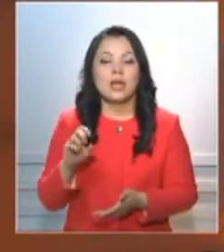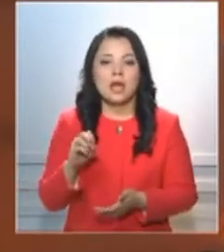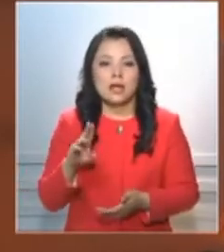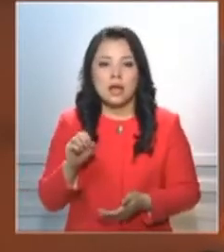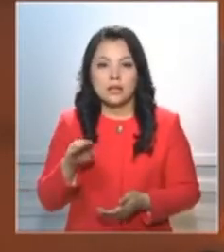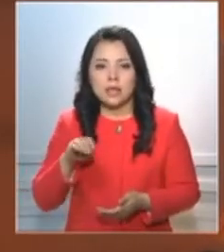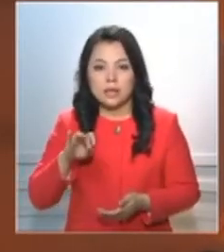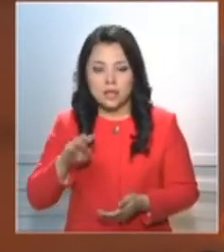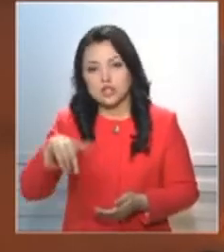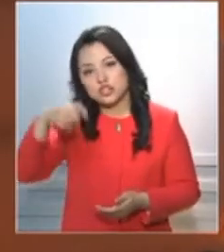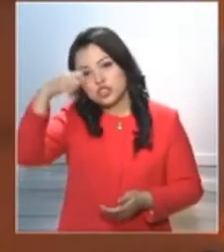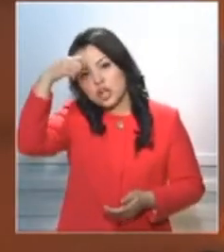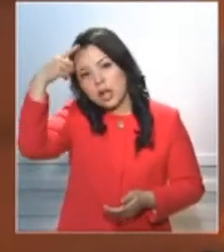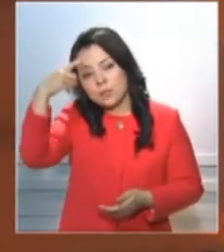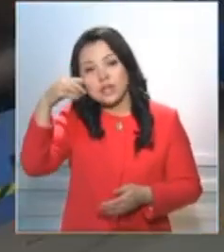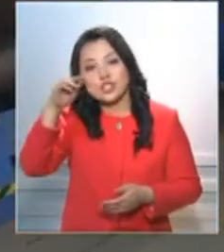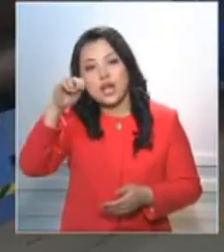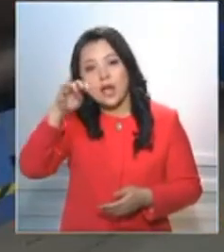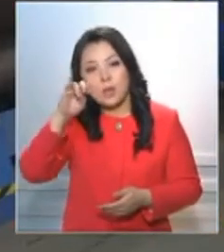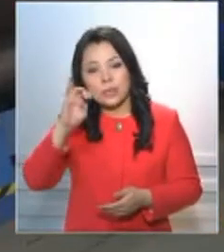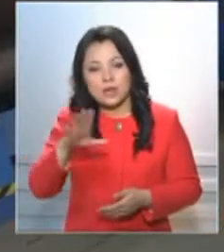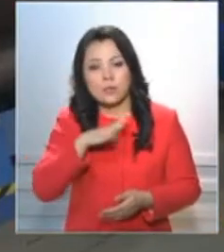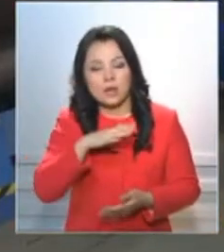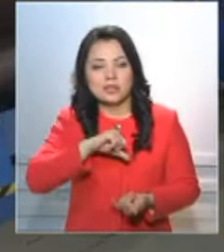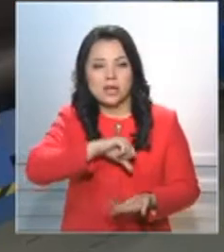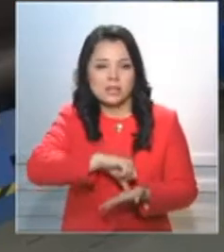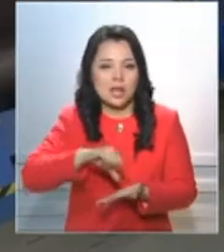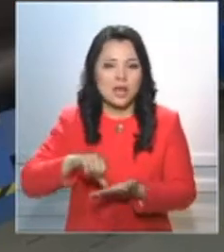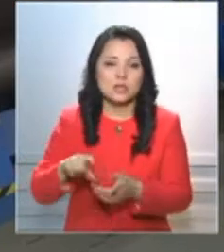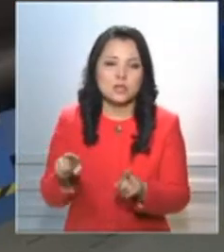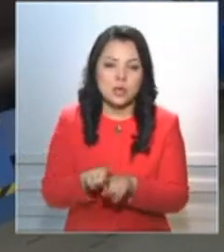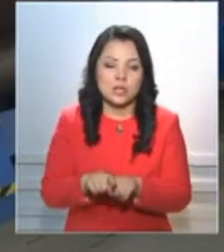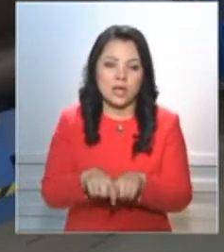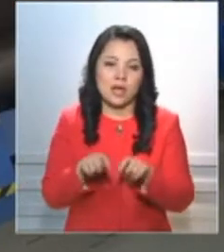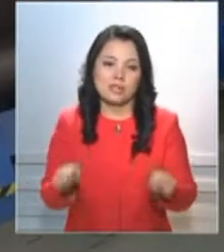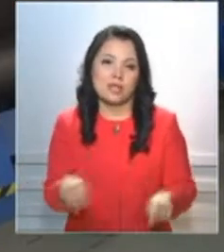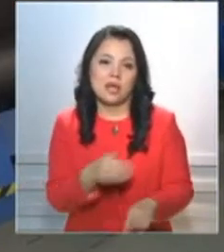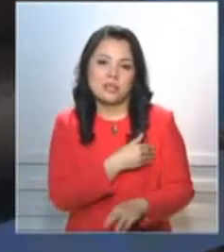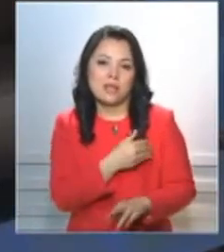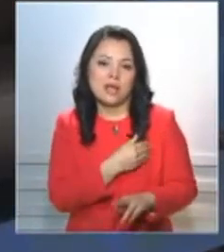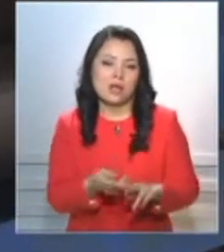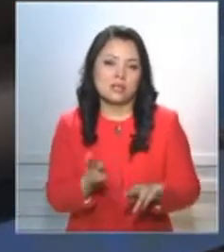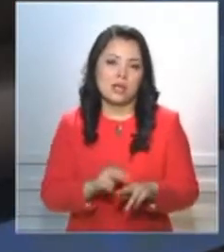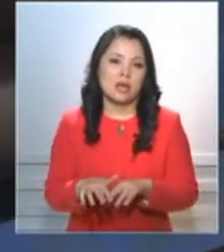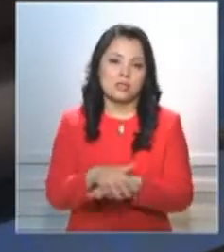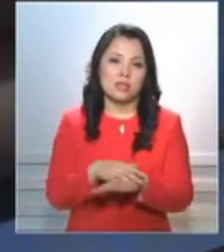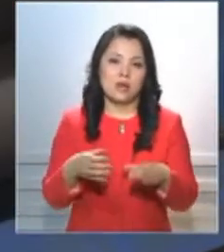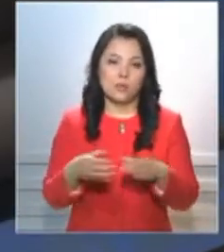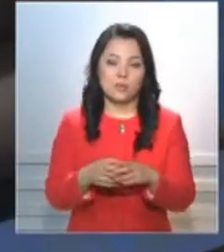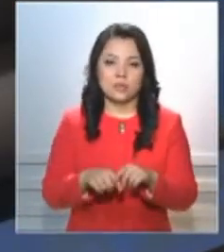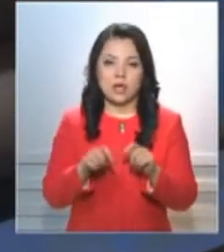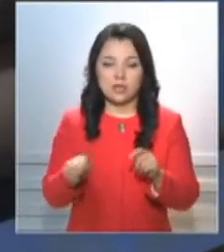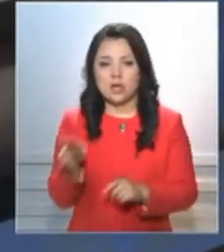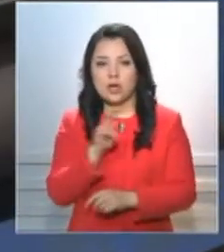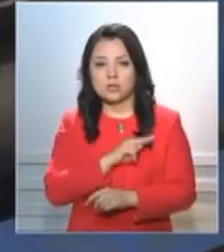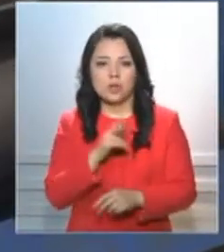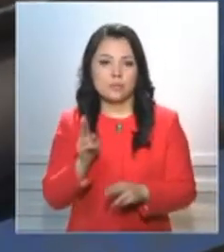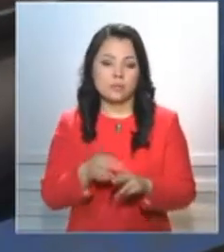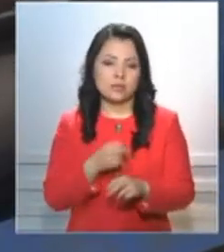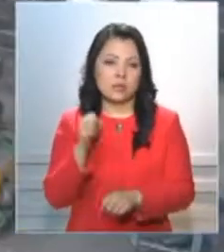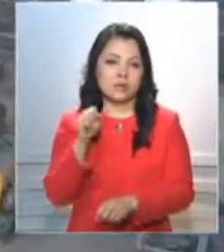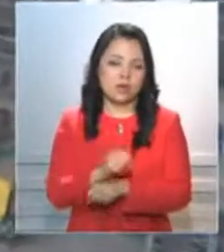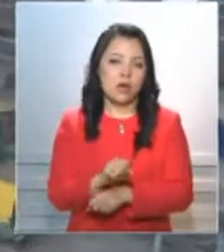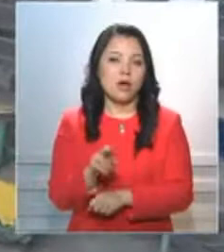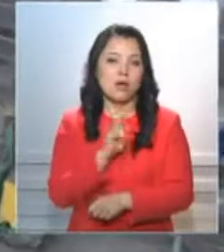Челябинск қалаларында бөлімдерімізді ашамыз. Кәсіпорында қазір 2 ауысыммен 59 адам еңбек етеді. Зауыт бүгінде үзіліссіз жұмыс істеп тұр. Айнұр